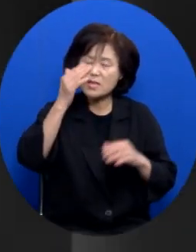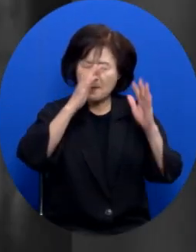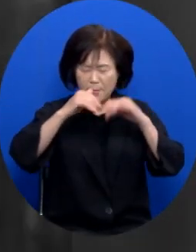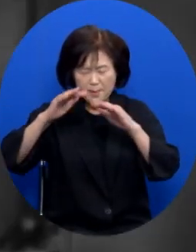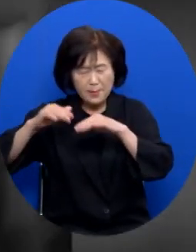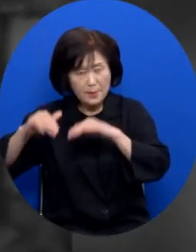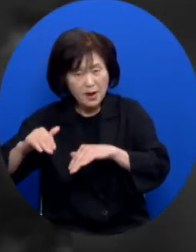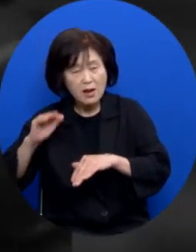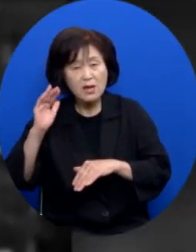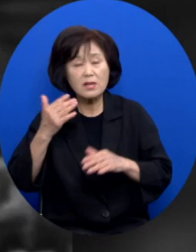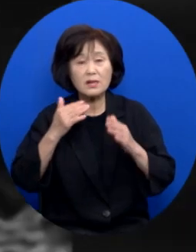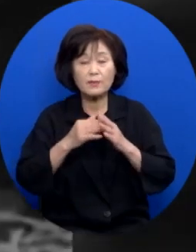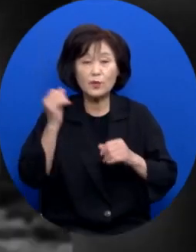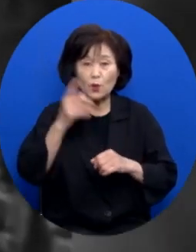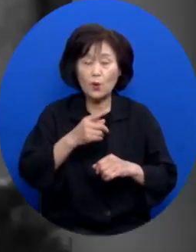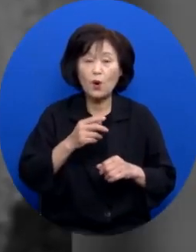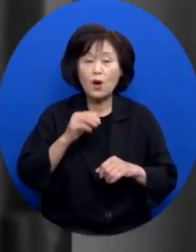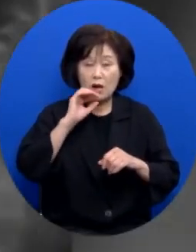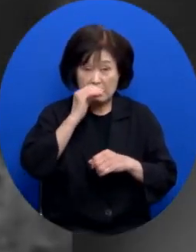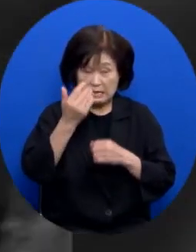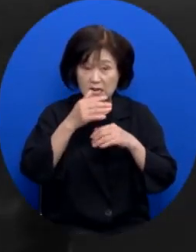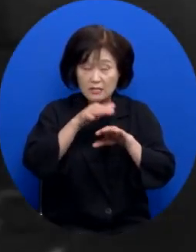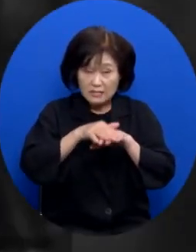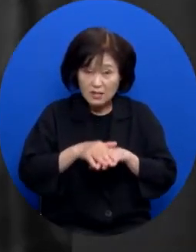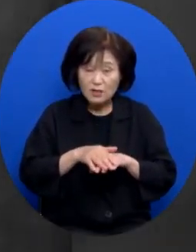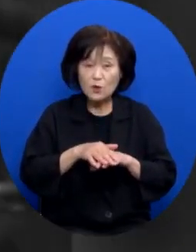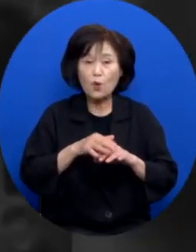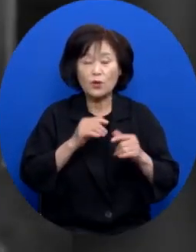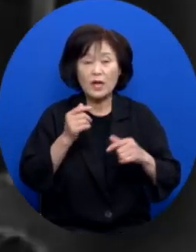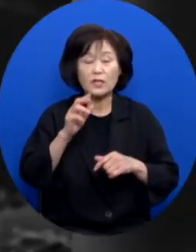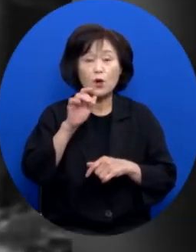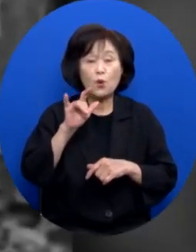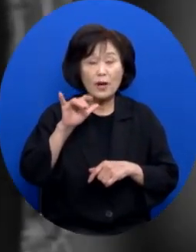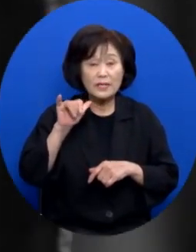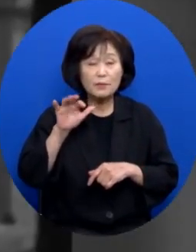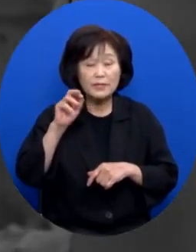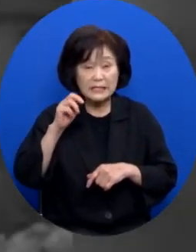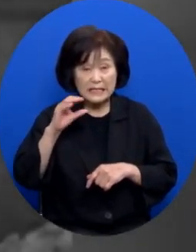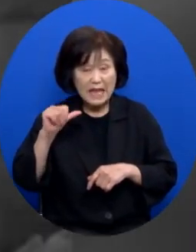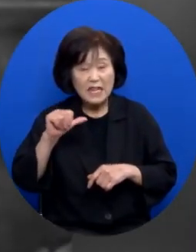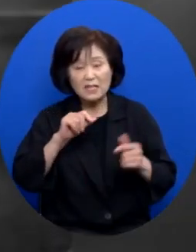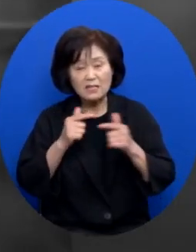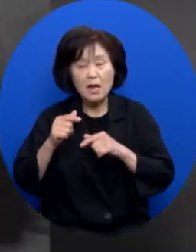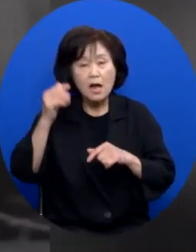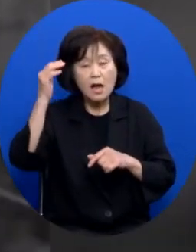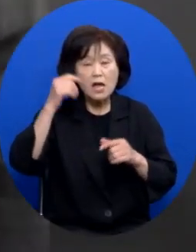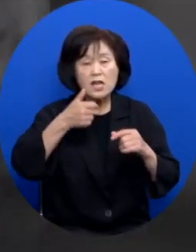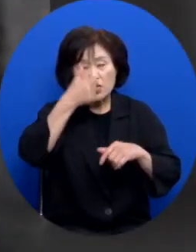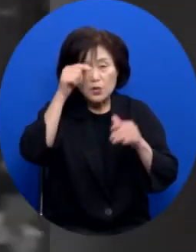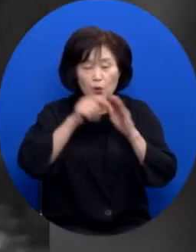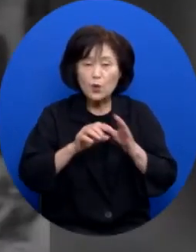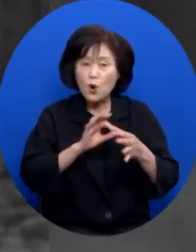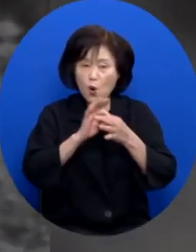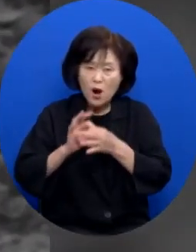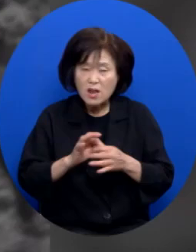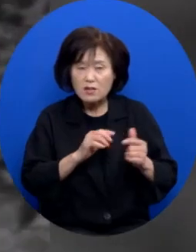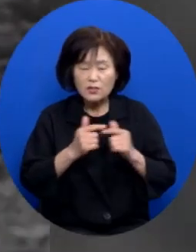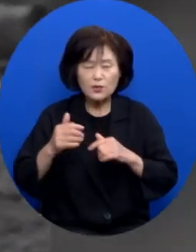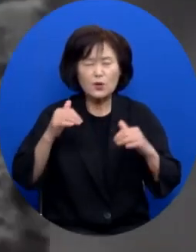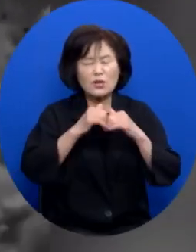파괴됐습니다 또 성서공회 YMCA 등 한국 기독교 기관들도 전쟁으로 인해 심각한